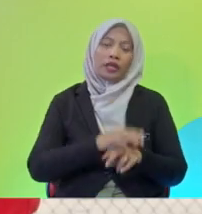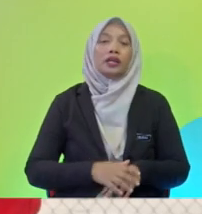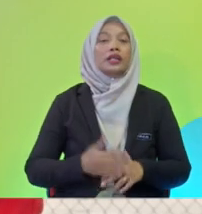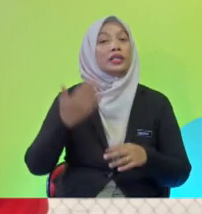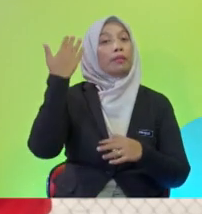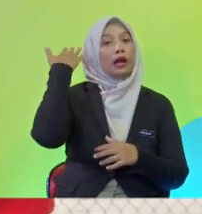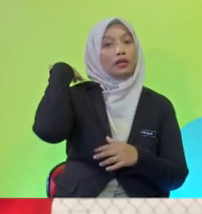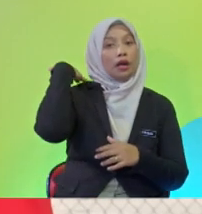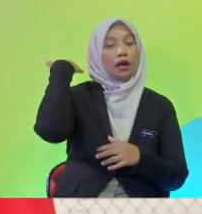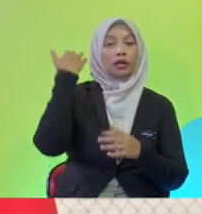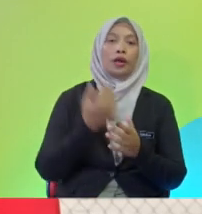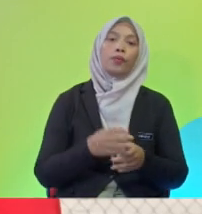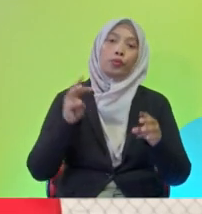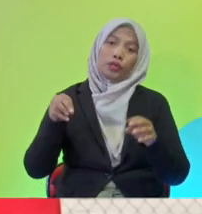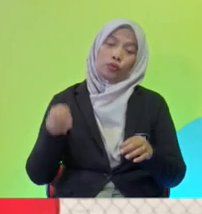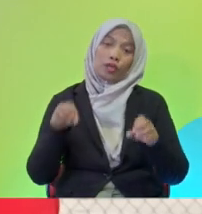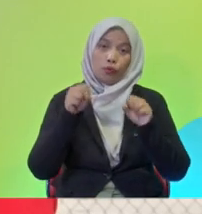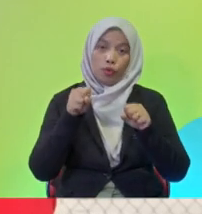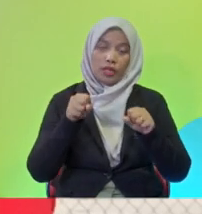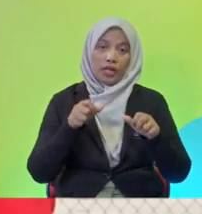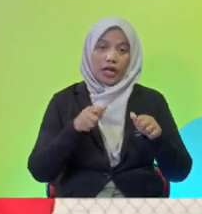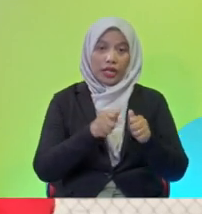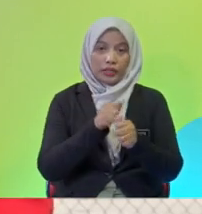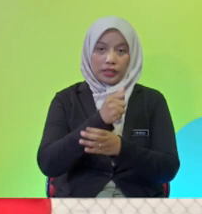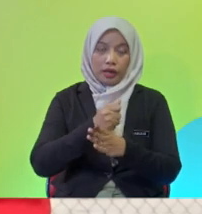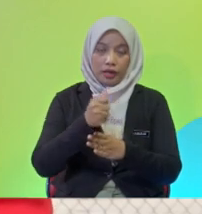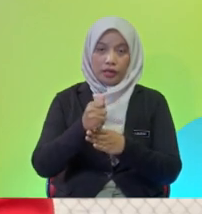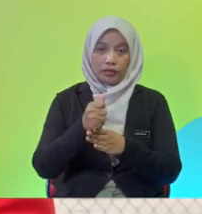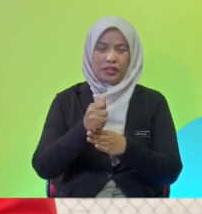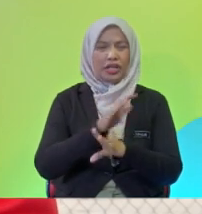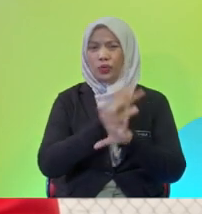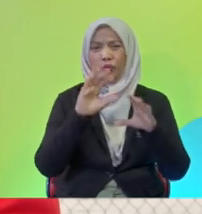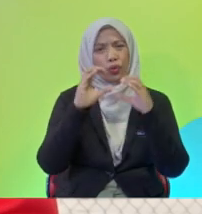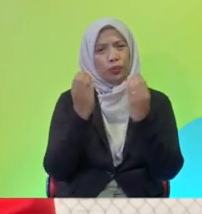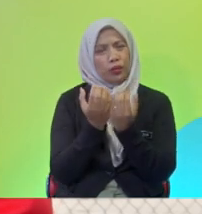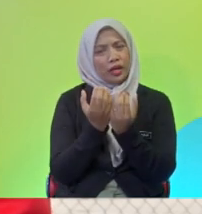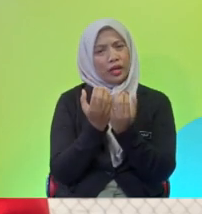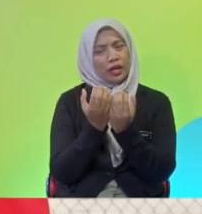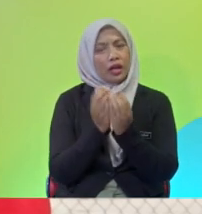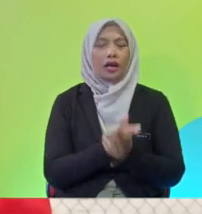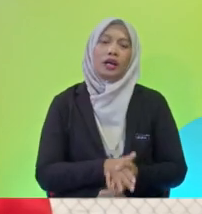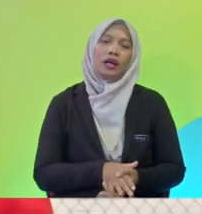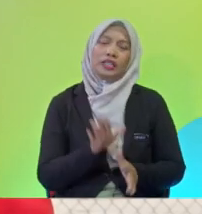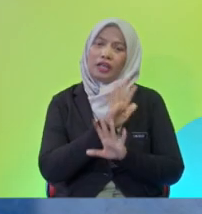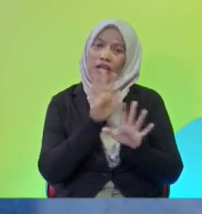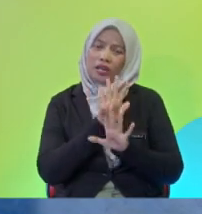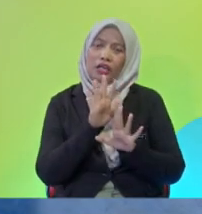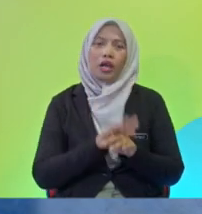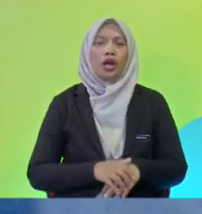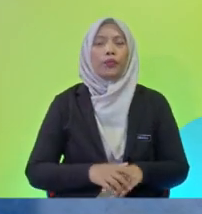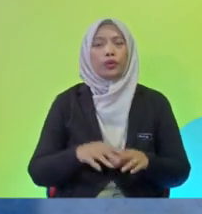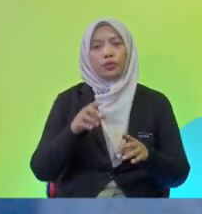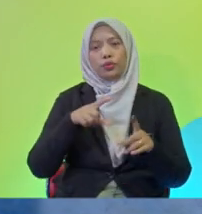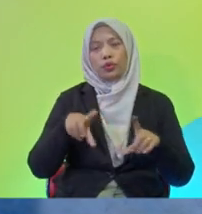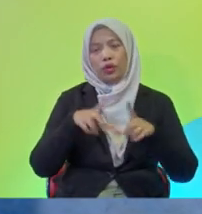agak-agak di belakang sikit. Lepas tu murid-murid boleh duduk antara orang kata, jangan duduk berkumpulan. Senanglah pihak lawan nak attack. Duduklah